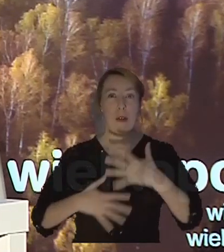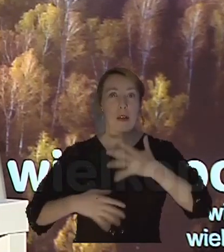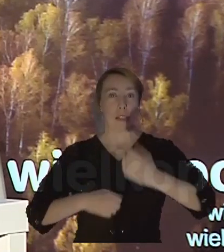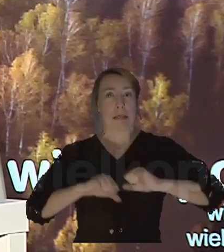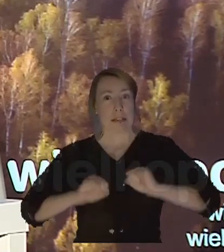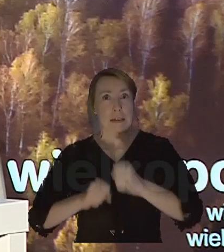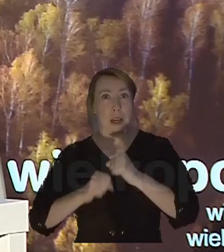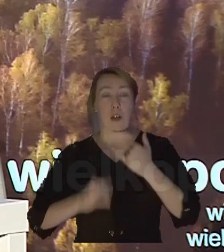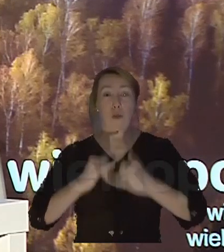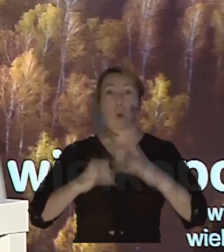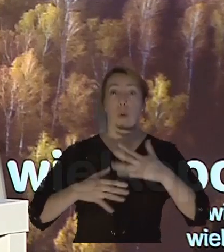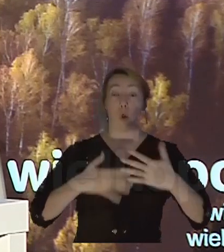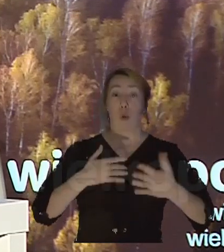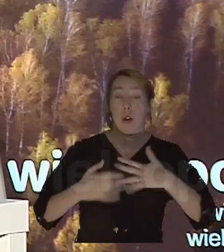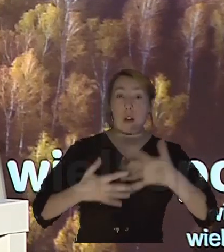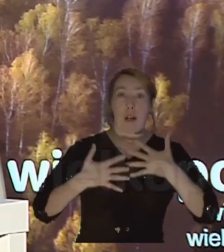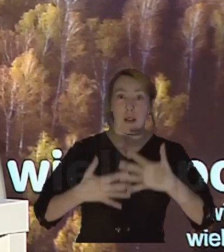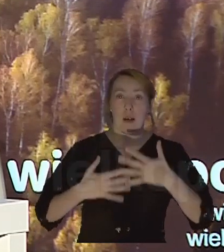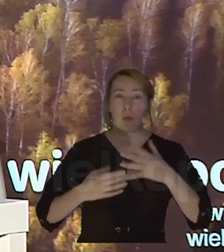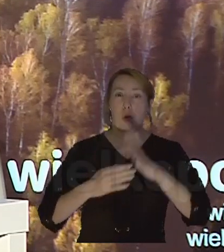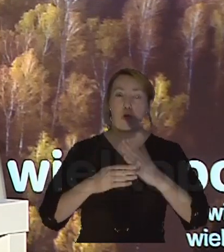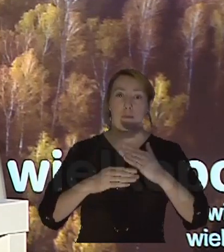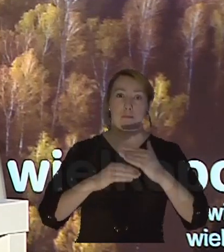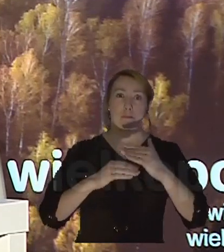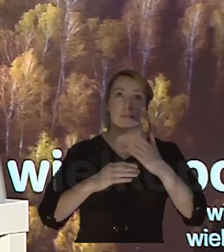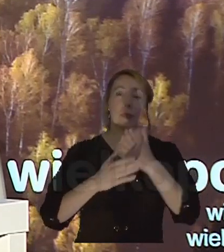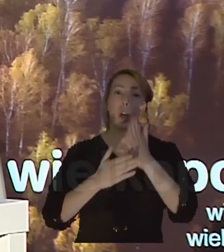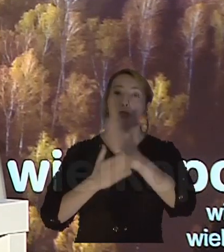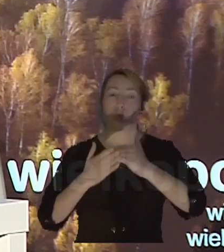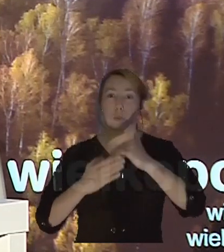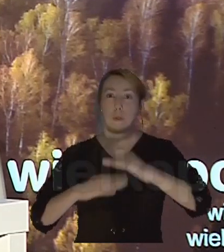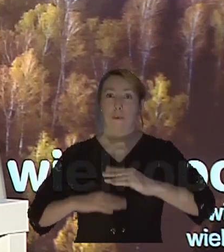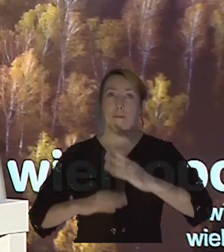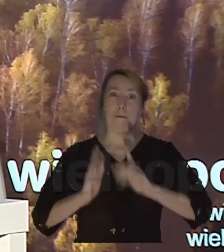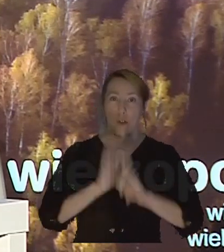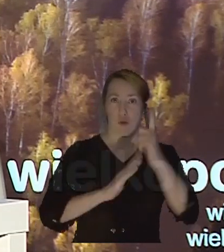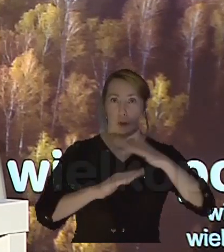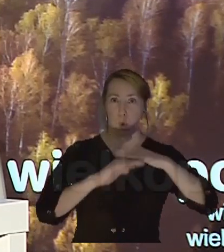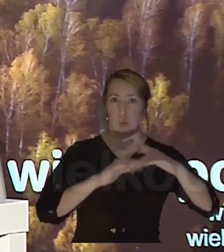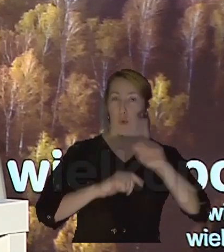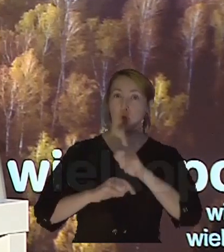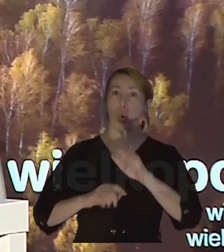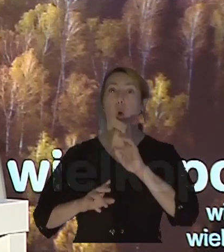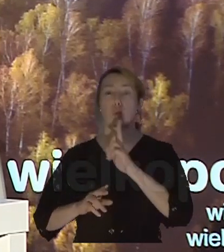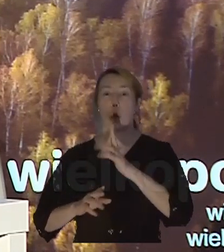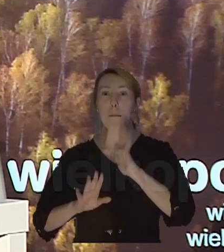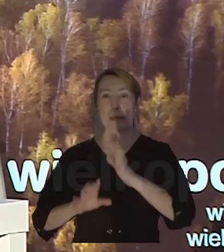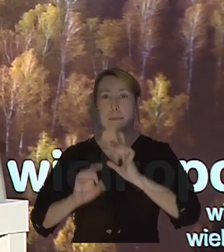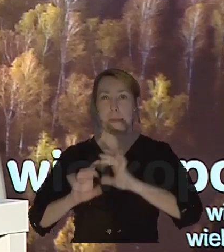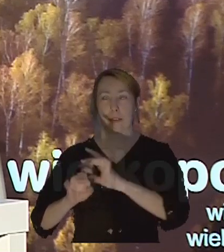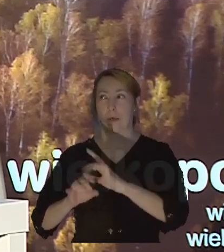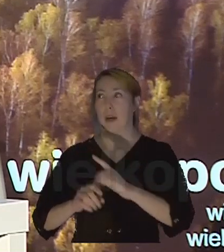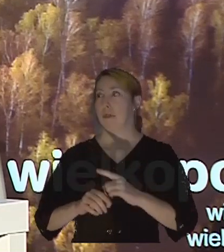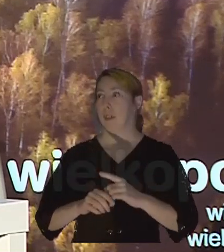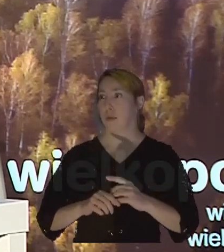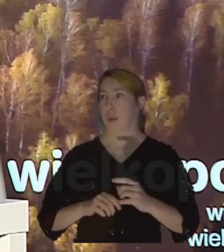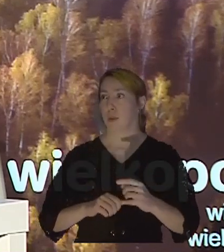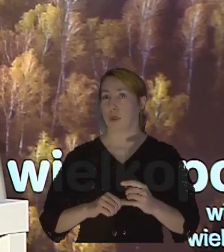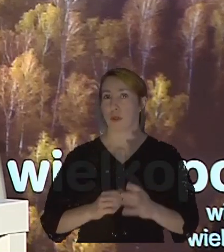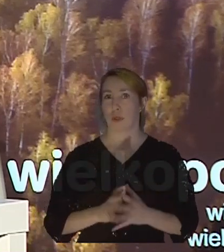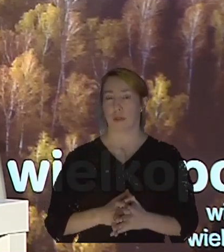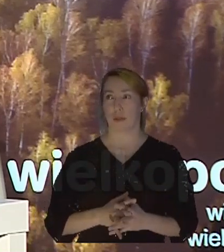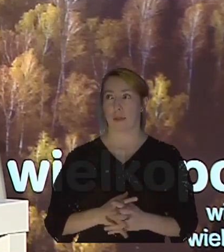mniej wydolnych faza ta ustala się na wyższym poziomie niż u osób bardziej wydolnych. Faza ta, bo